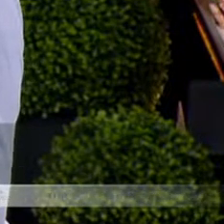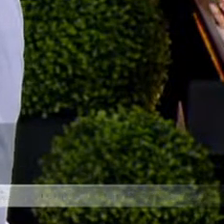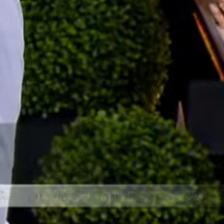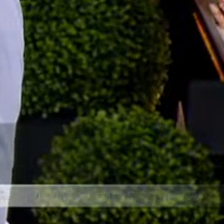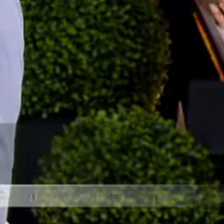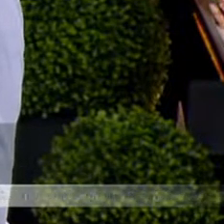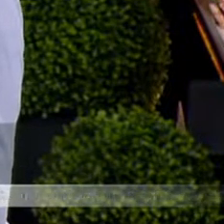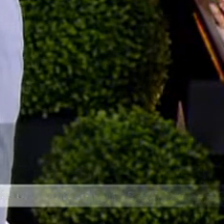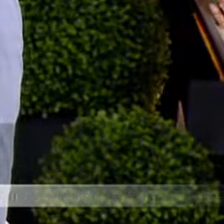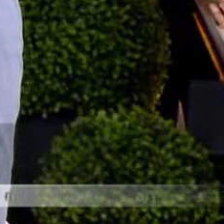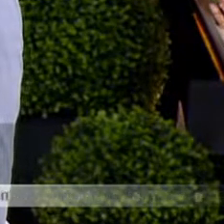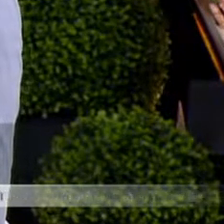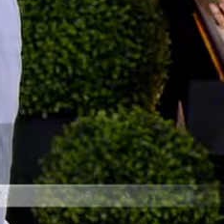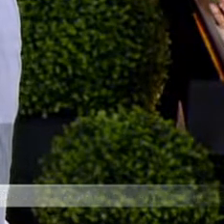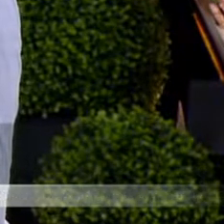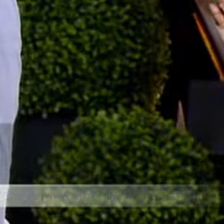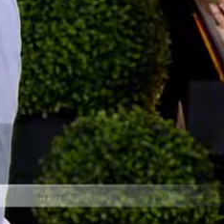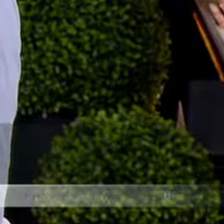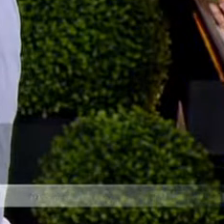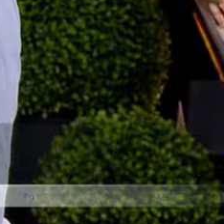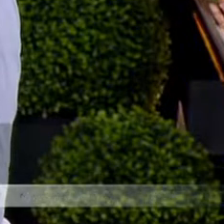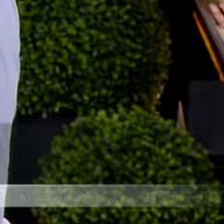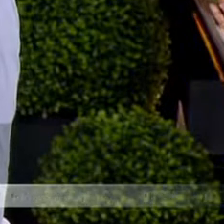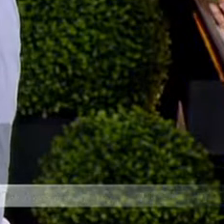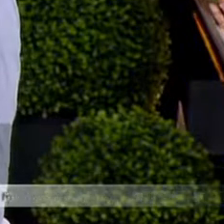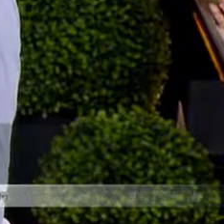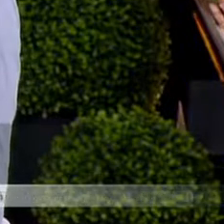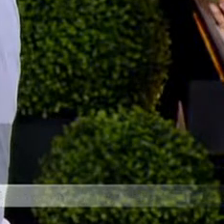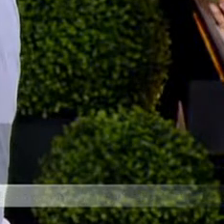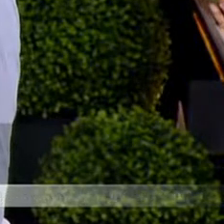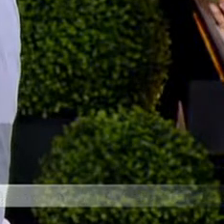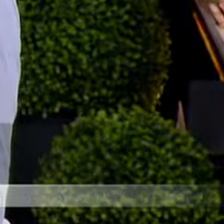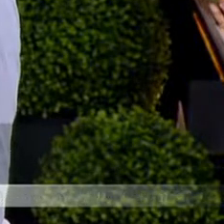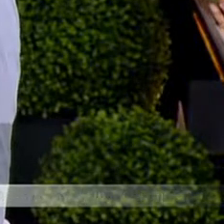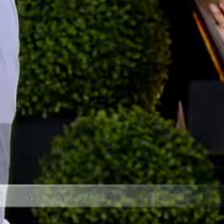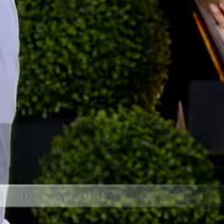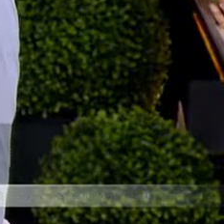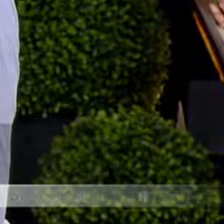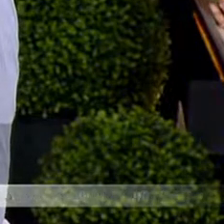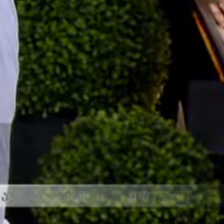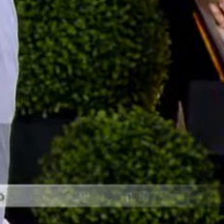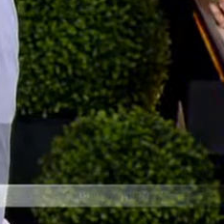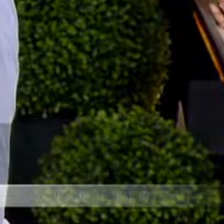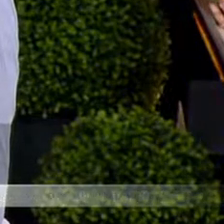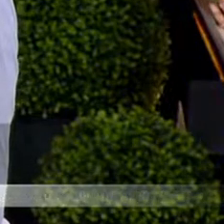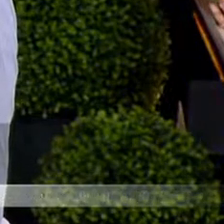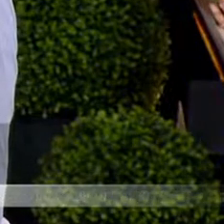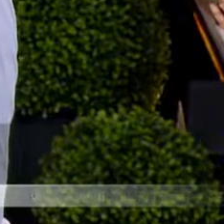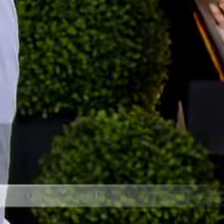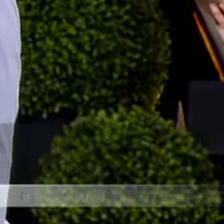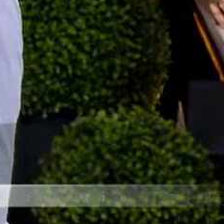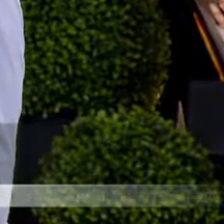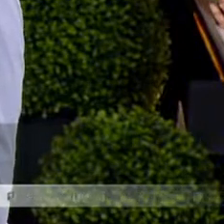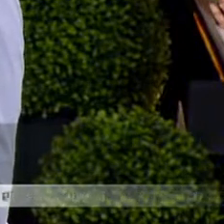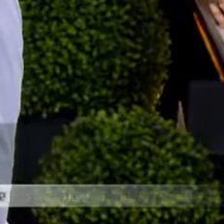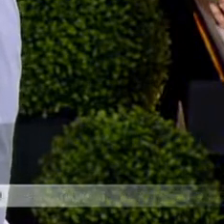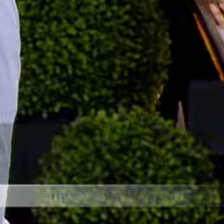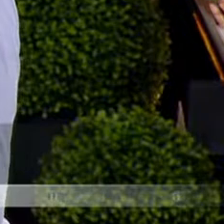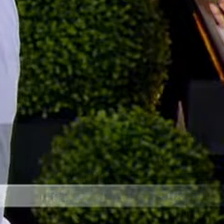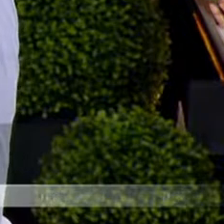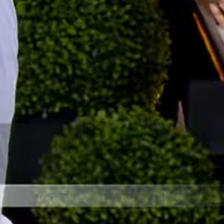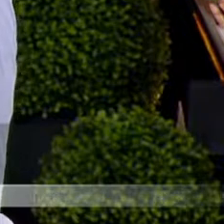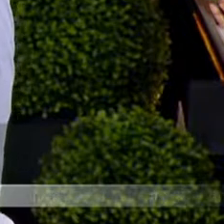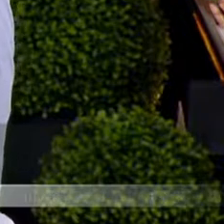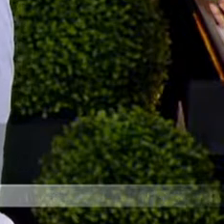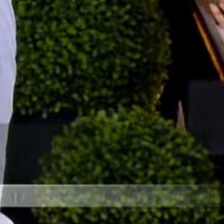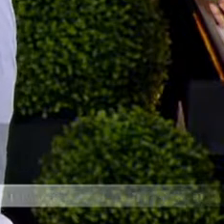თქვათ არ არის, თქვათ პაციენტს თავად არ შეუძლია ამ წამლის გამოყენება, ბევრი სამედიცინო პერსონა, მედიცინის ან მუშაკი, ეს იქნება